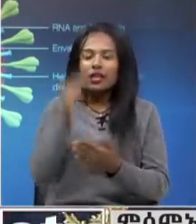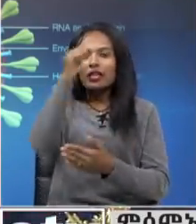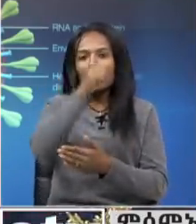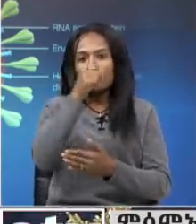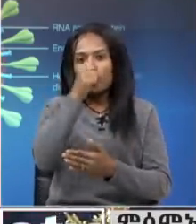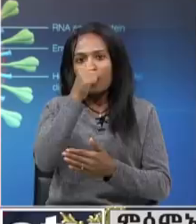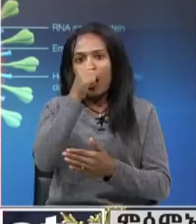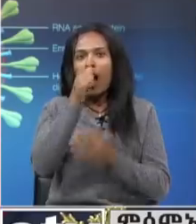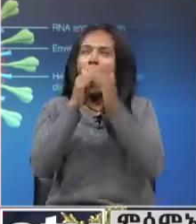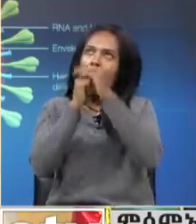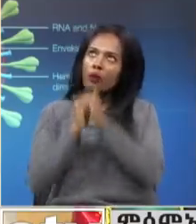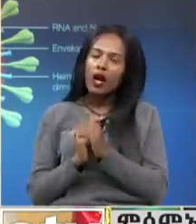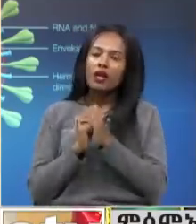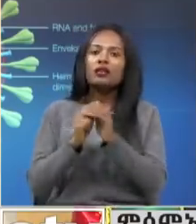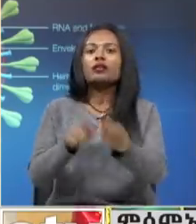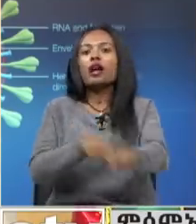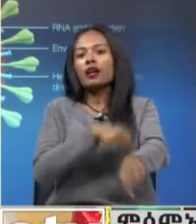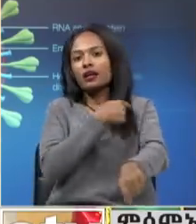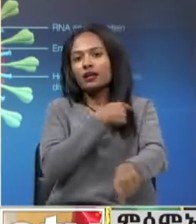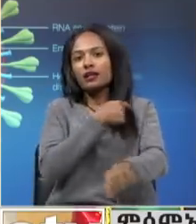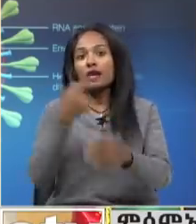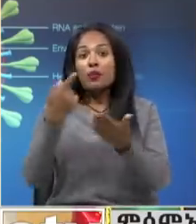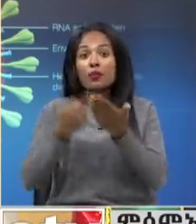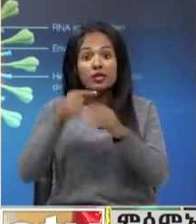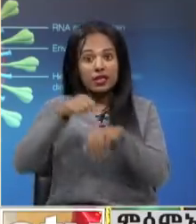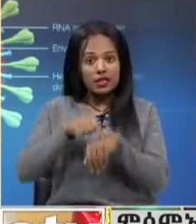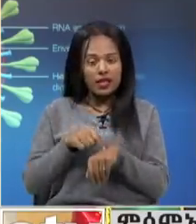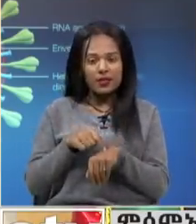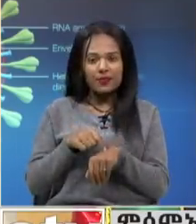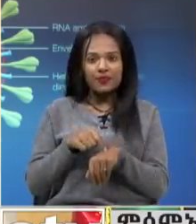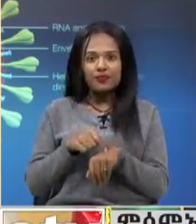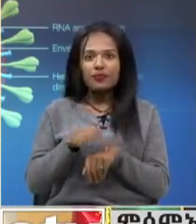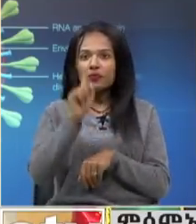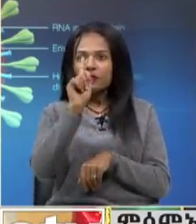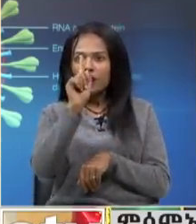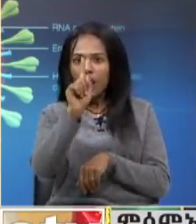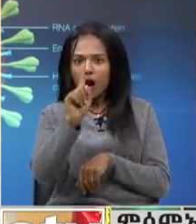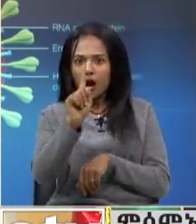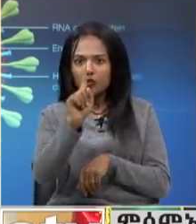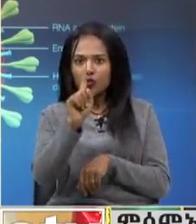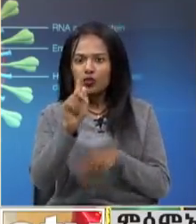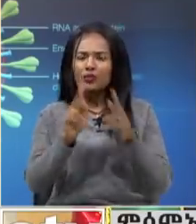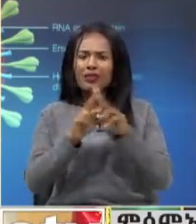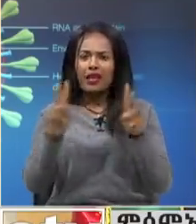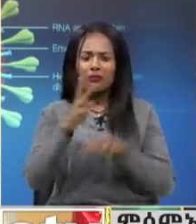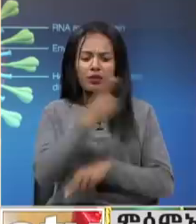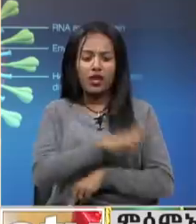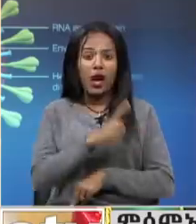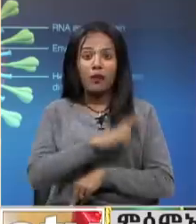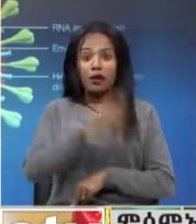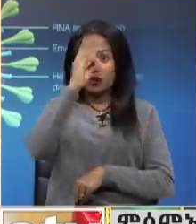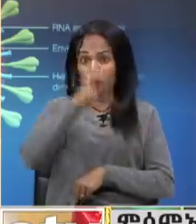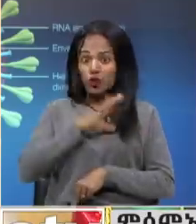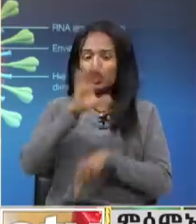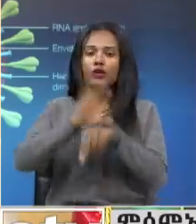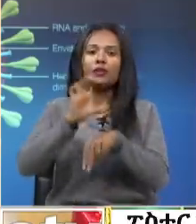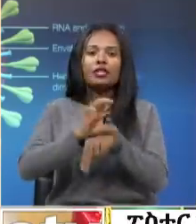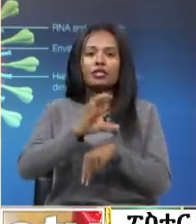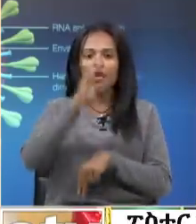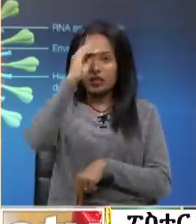አምላክ እንዲያርቅልን በዚህ ጊዜ አንዱ በጣም እንደ ሃይማኖት ሰዎች እንደ ክርስቲያን